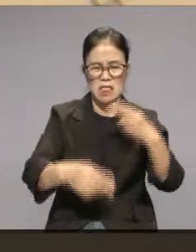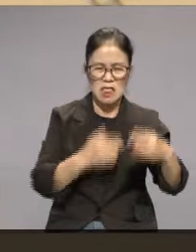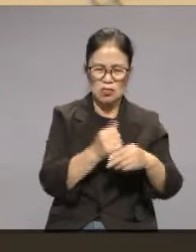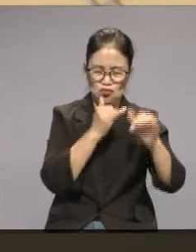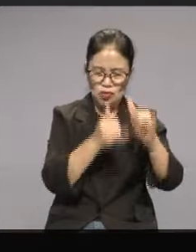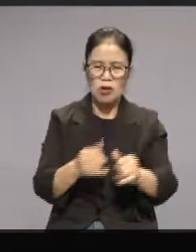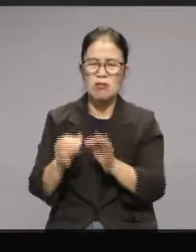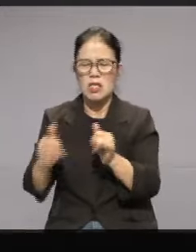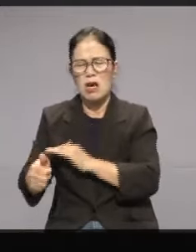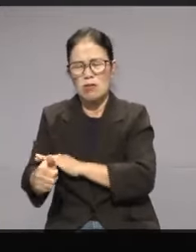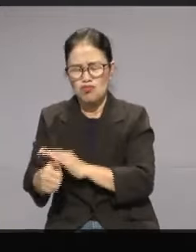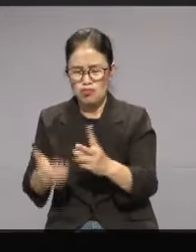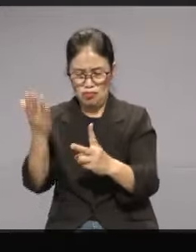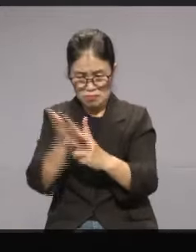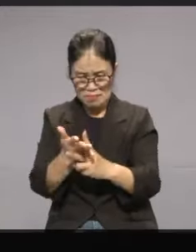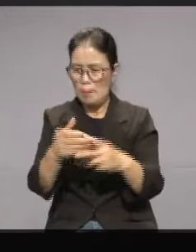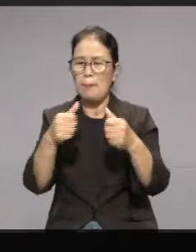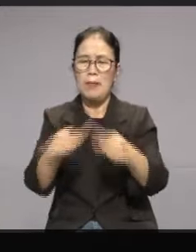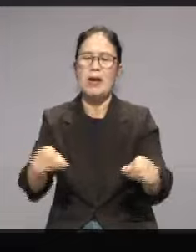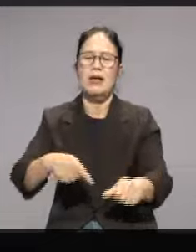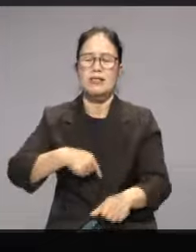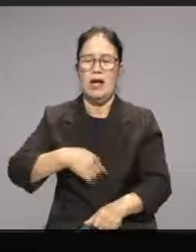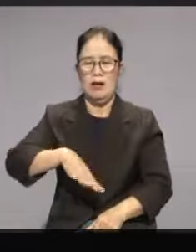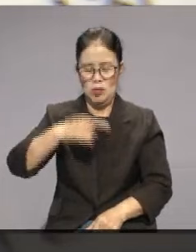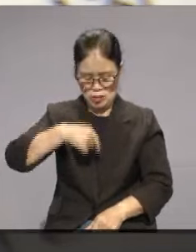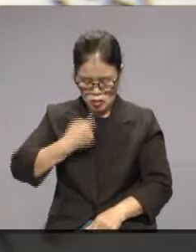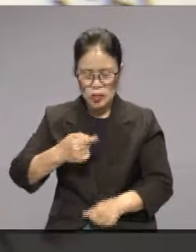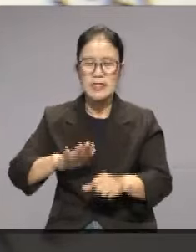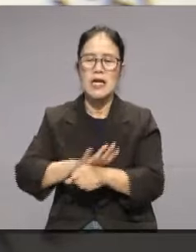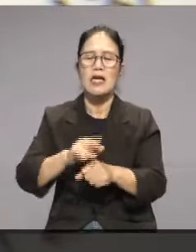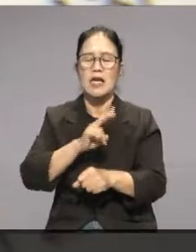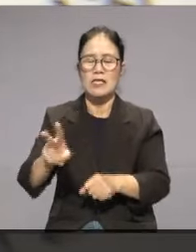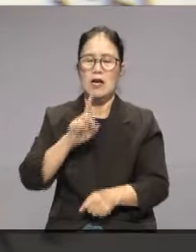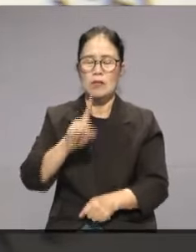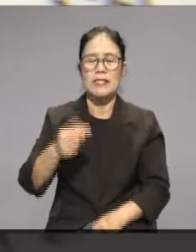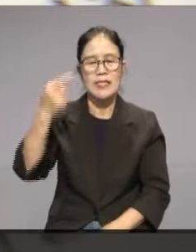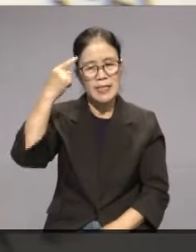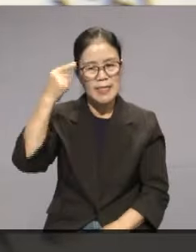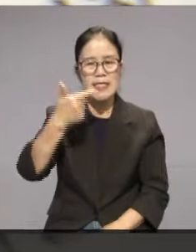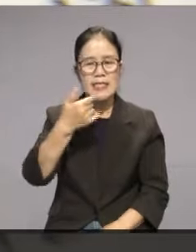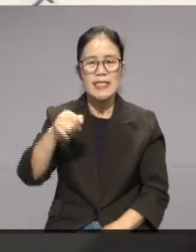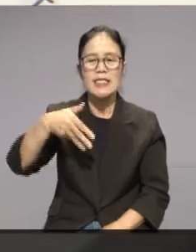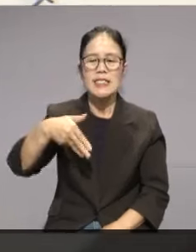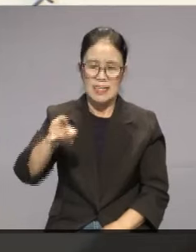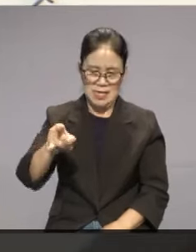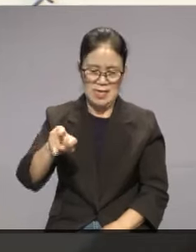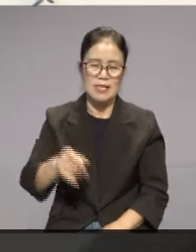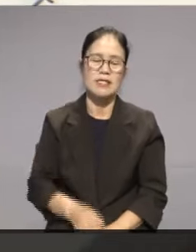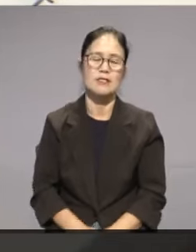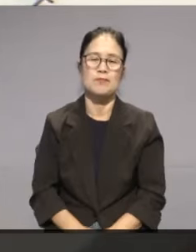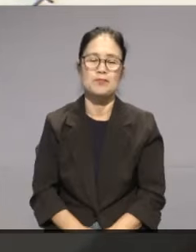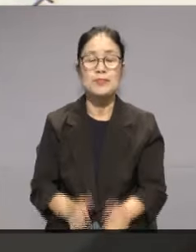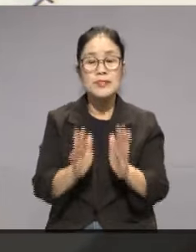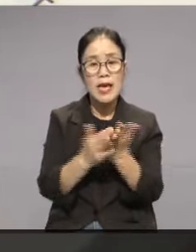인간은 열등하다는 이분법을 깨고 자기 자신부터 사랑해야 한다고 주장한 독일의 철학자 니체를 소환합니다.